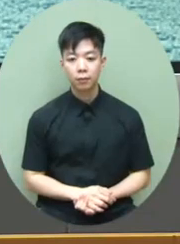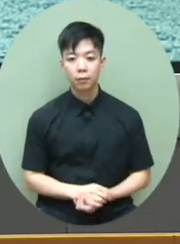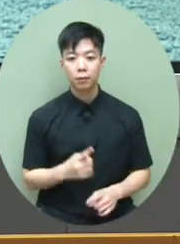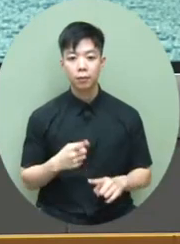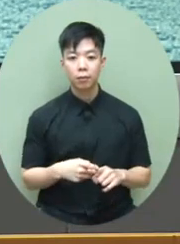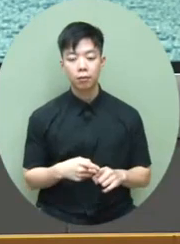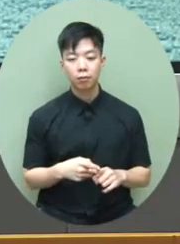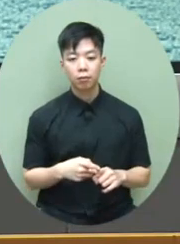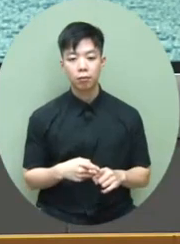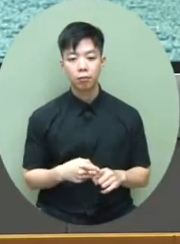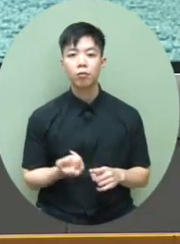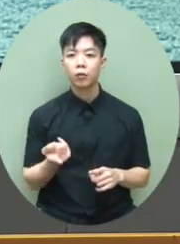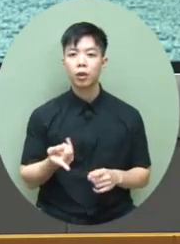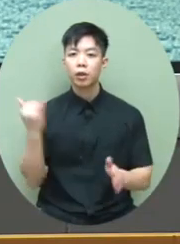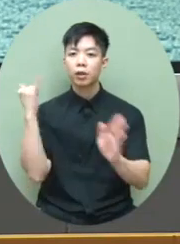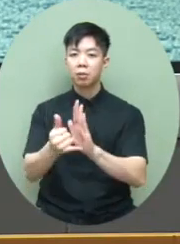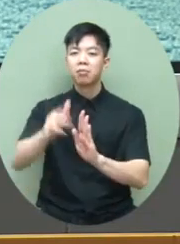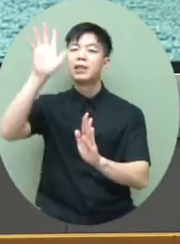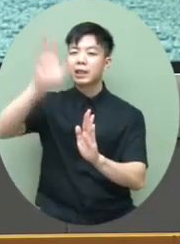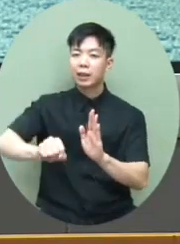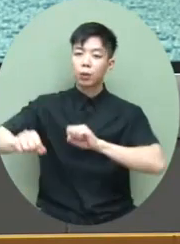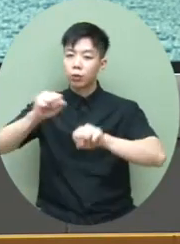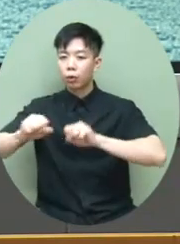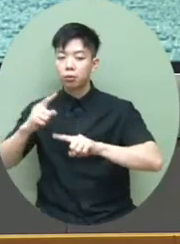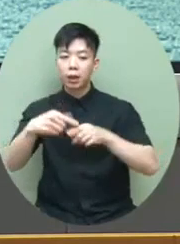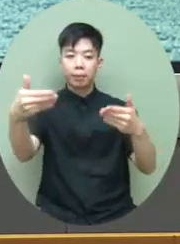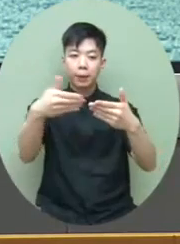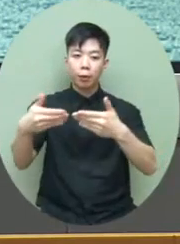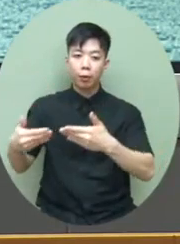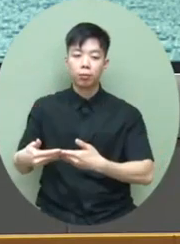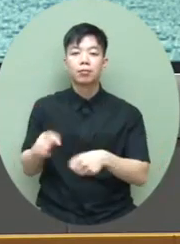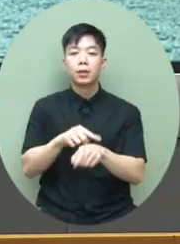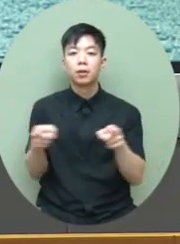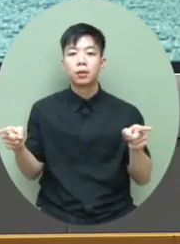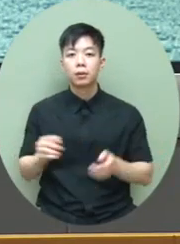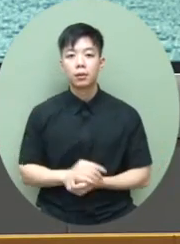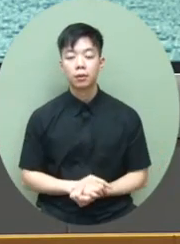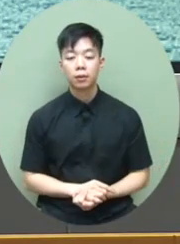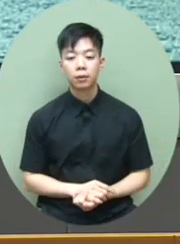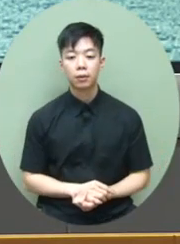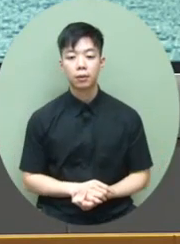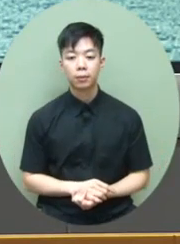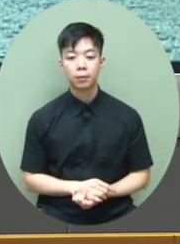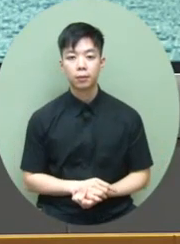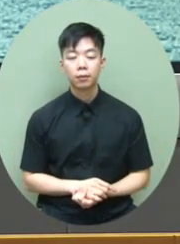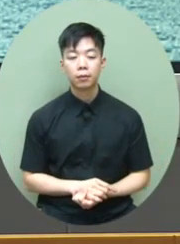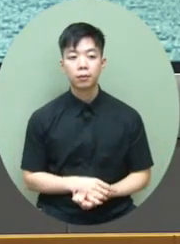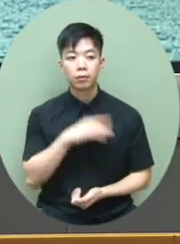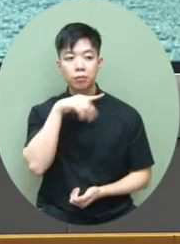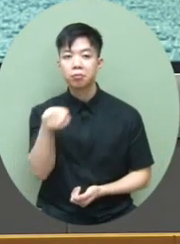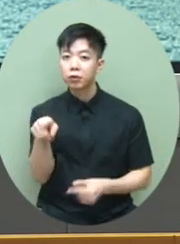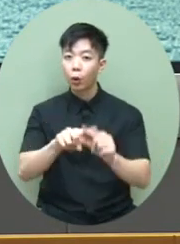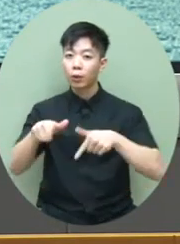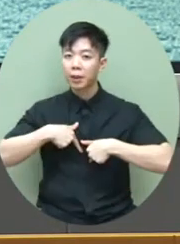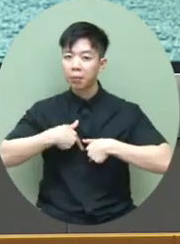日嘅，咁可能佢哋都會互相都會有多啲接觸啦嚇。咁所以我哋都係要求翻去過嗰啲人士